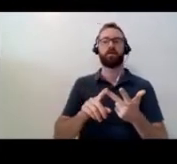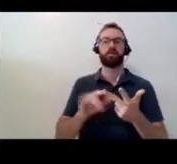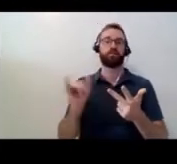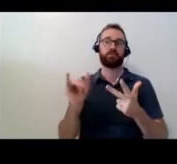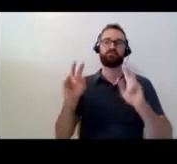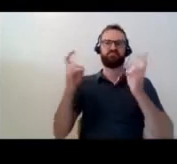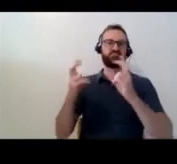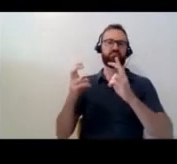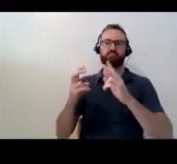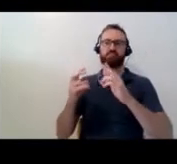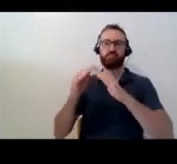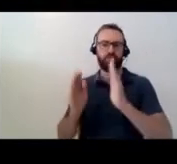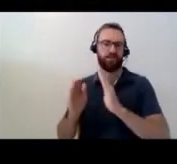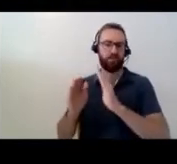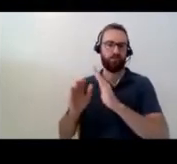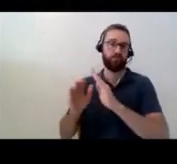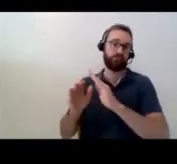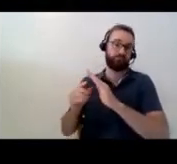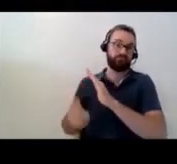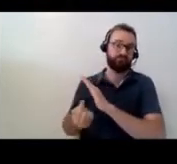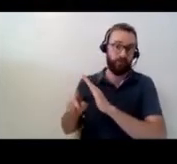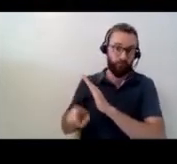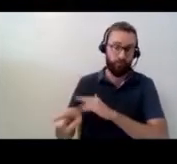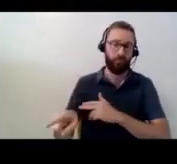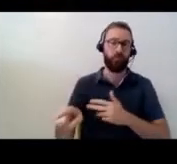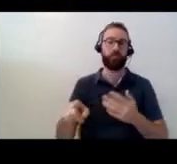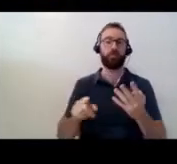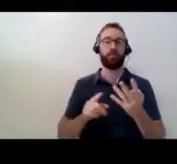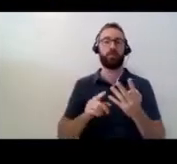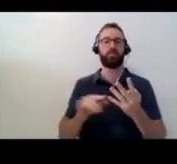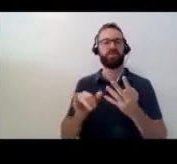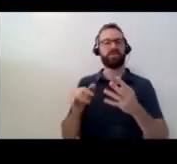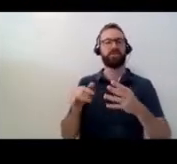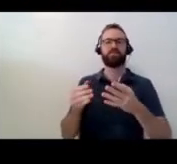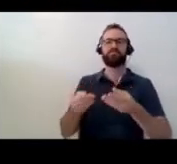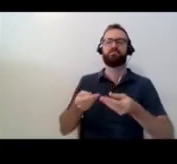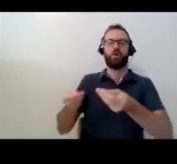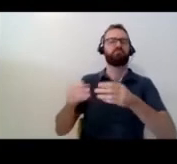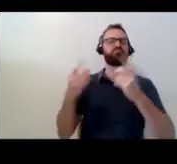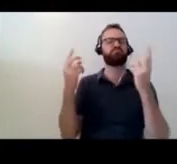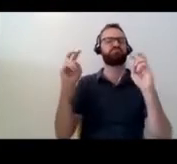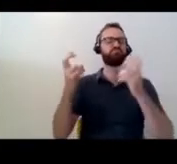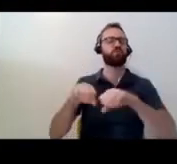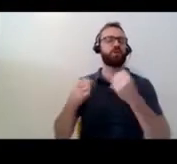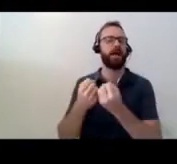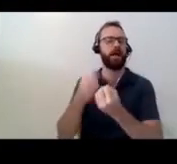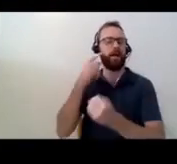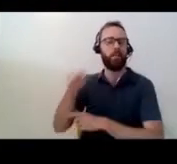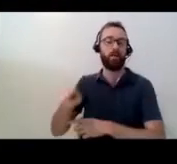logis, garantir une certaine sociabilisation des animaux. Donc il y a toute une série de protections qui sont